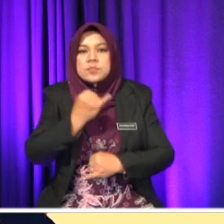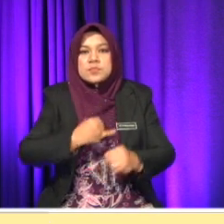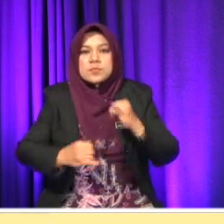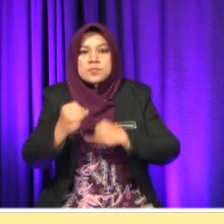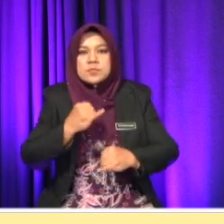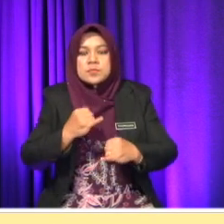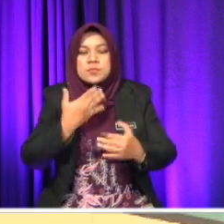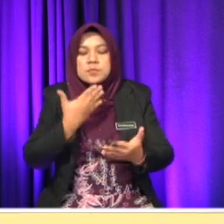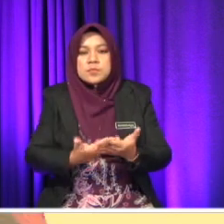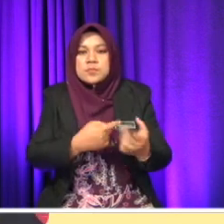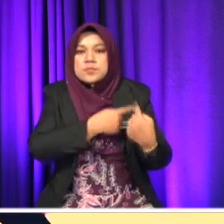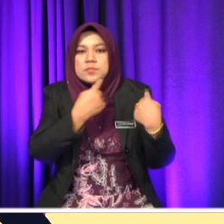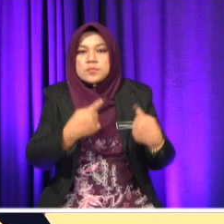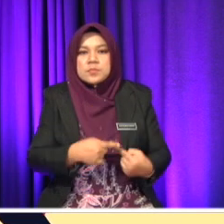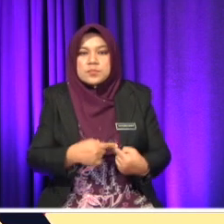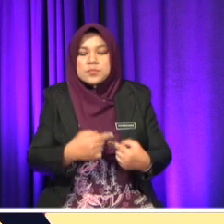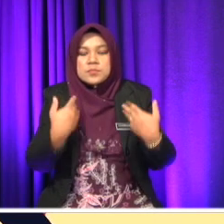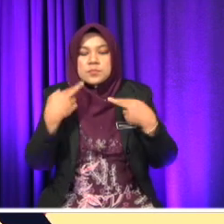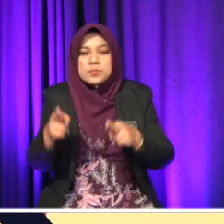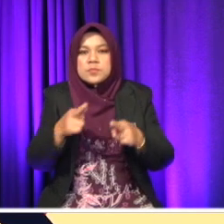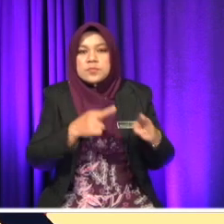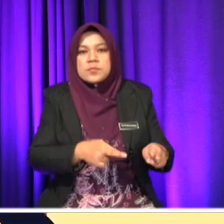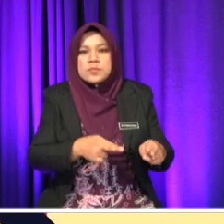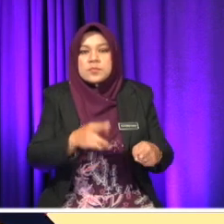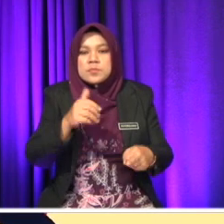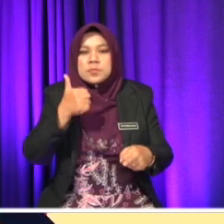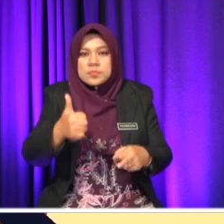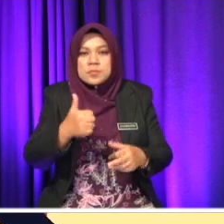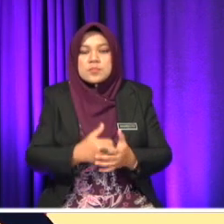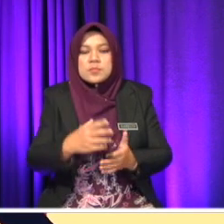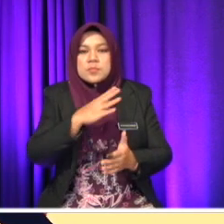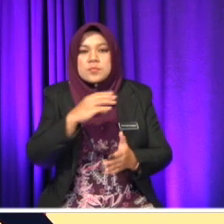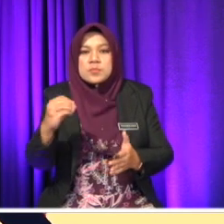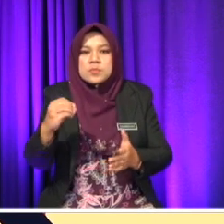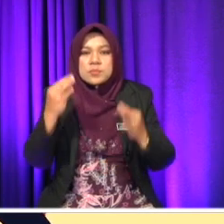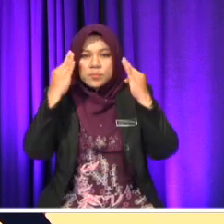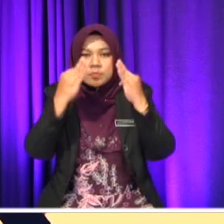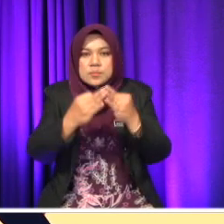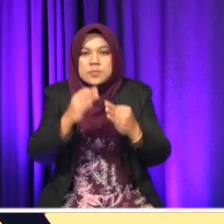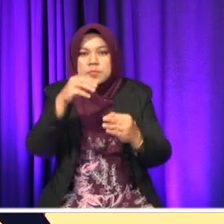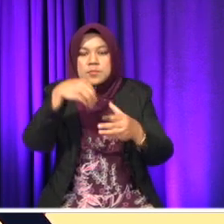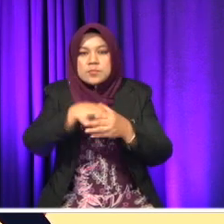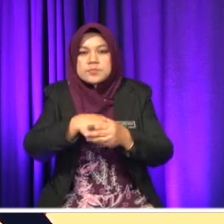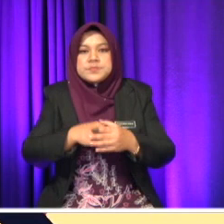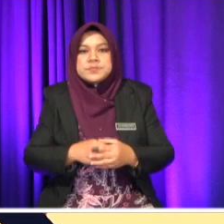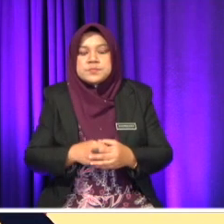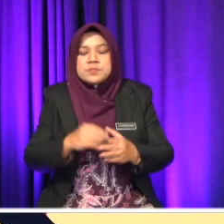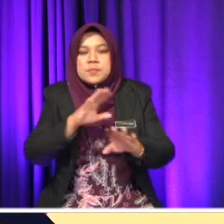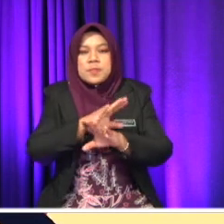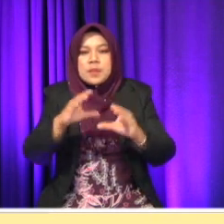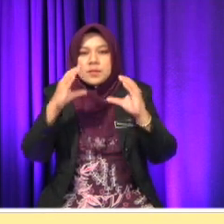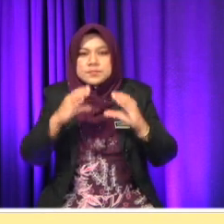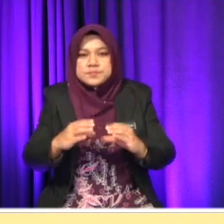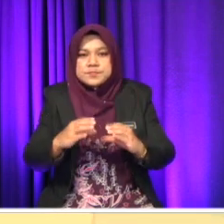baik hati mempunyai perancangan strategi yang mantap dan mempunyai fokus yang mendalam secara tidak langsung